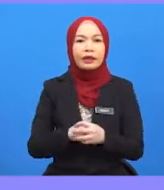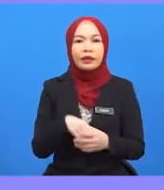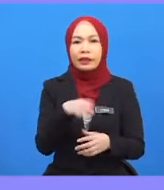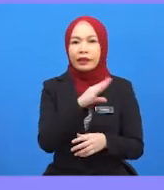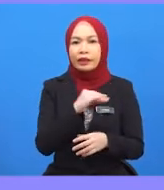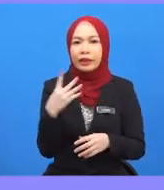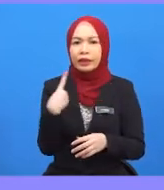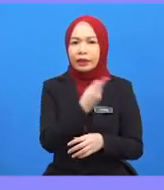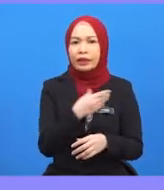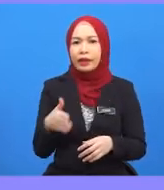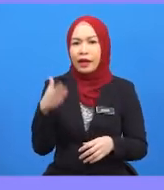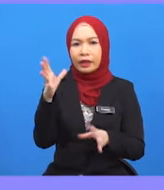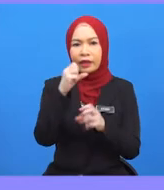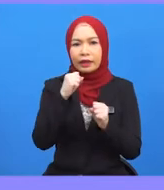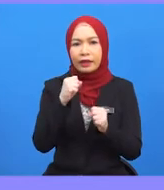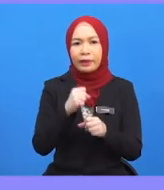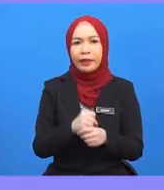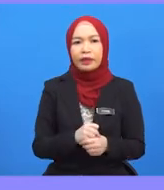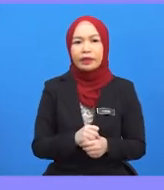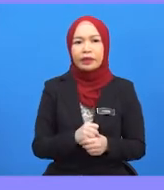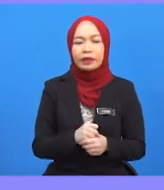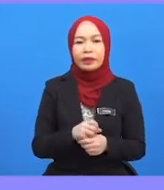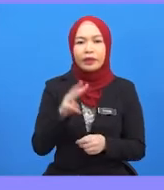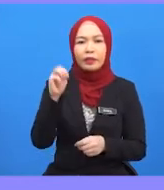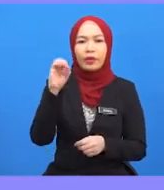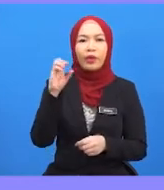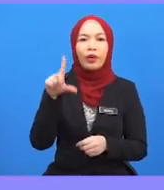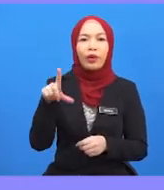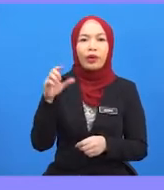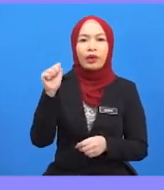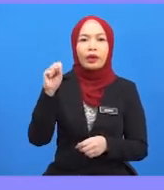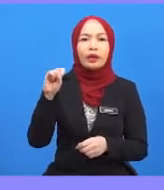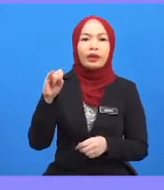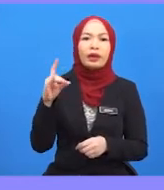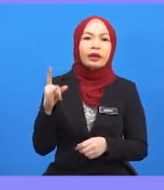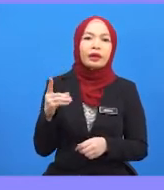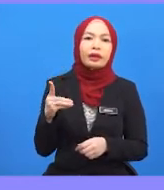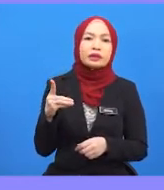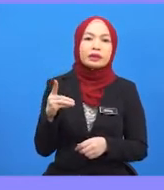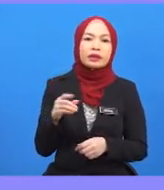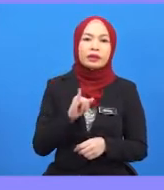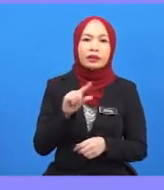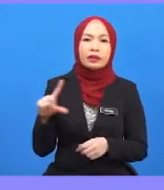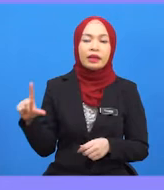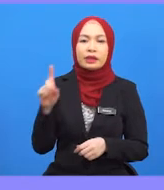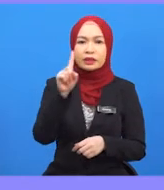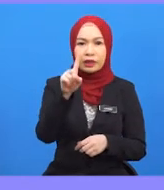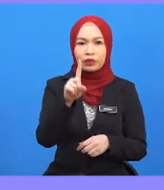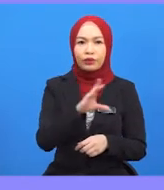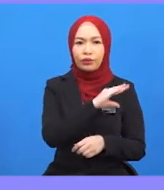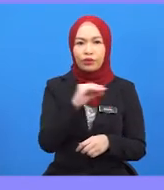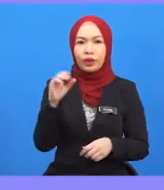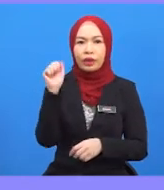kita dapati mol asid iaitu MA ialah 1. Manakala mol